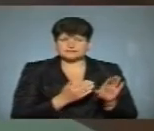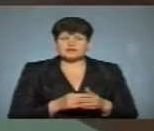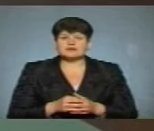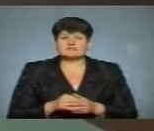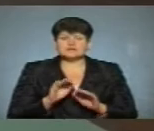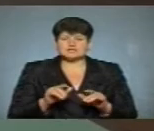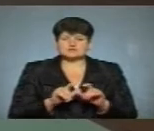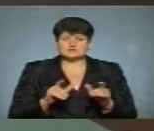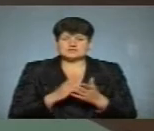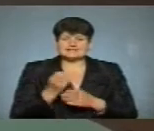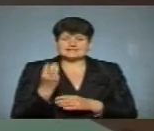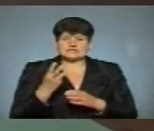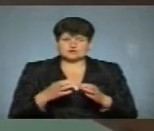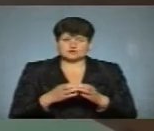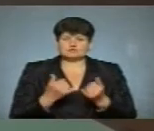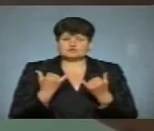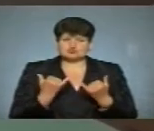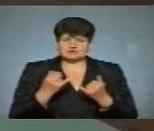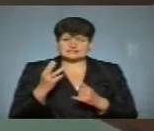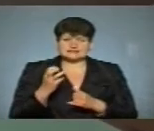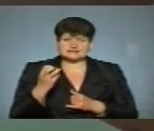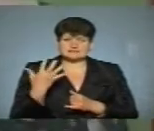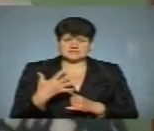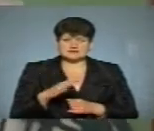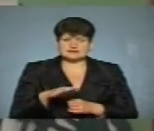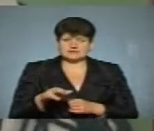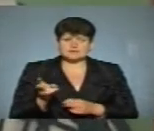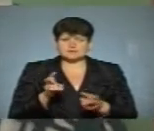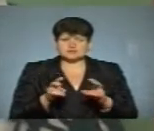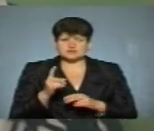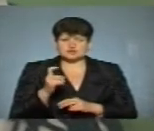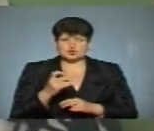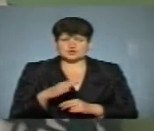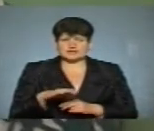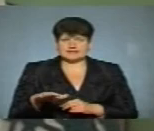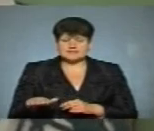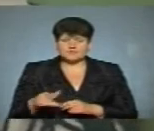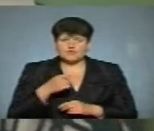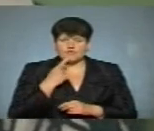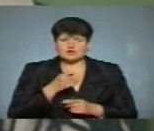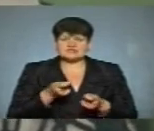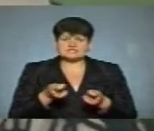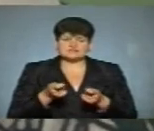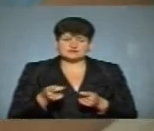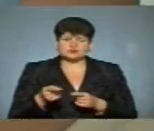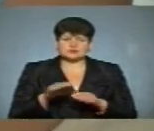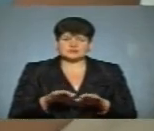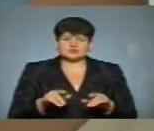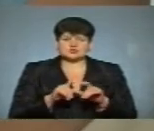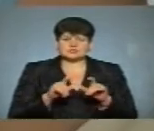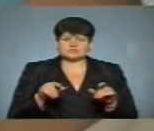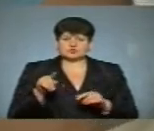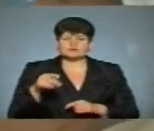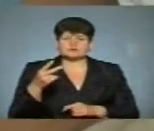діє 13 груп. Сьогодні із 350 вихованців прийшли більше 100 дітей, каже завідувачка Тернопільського дитячого садка